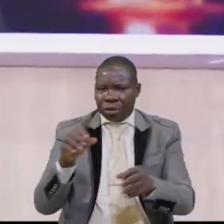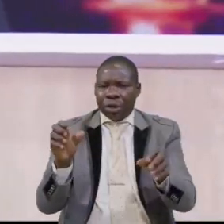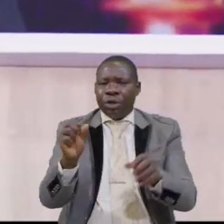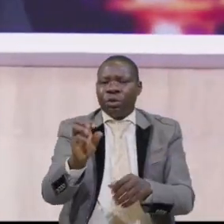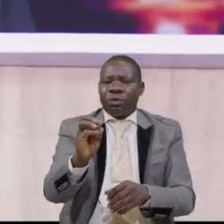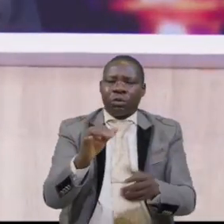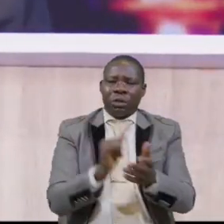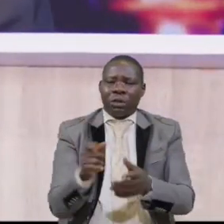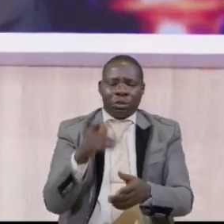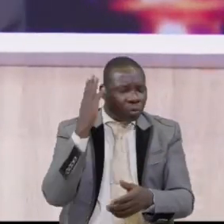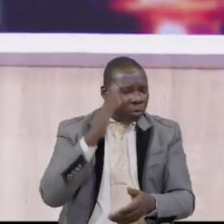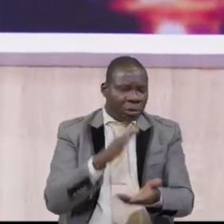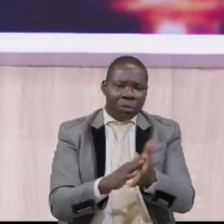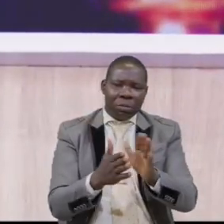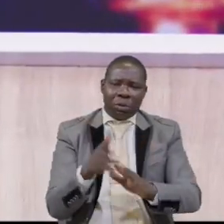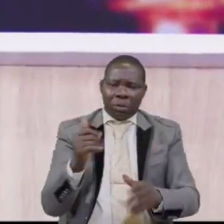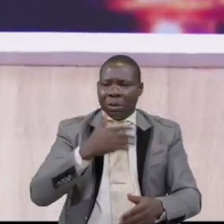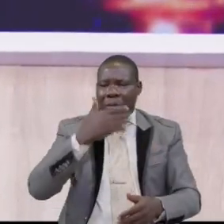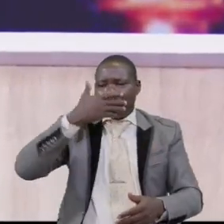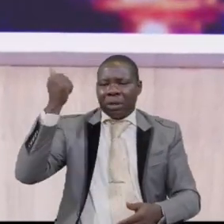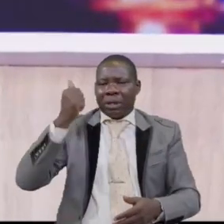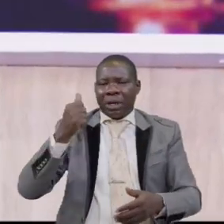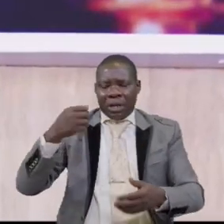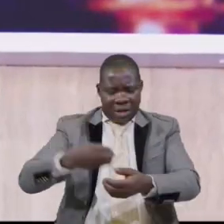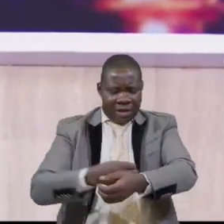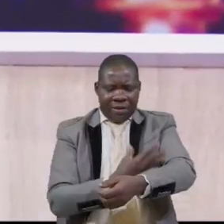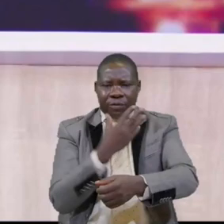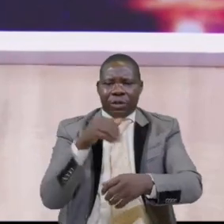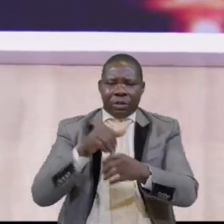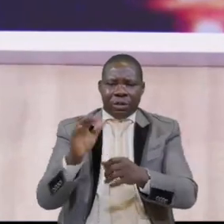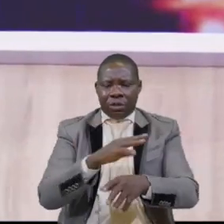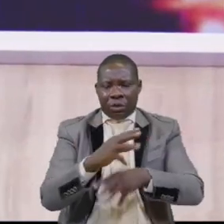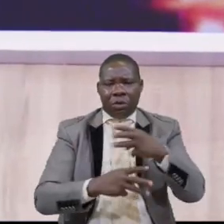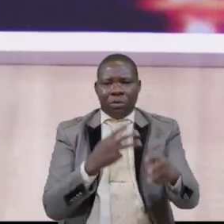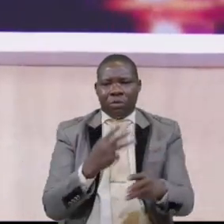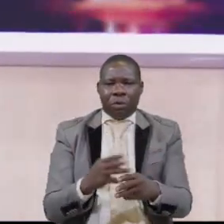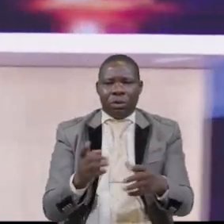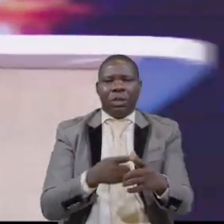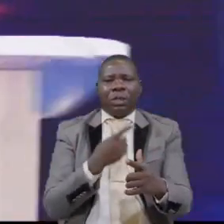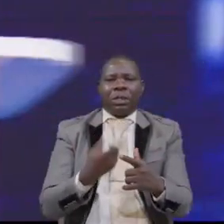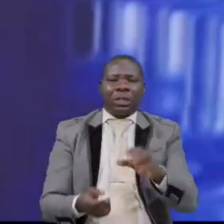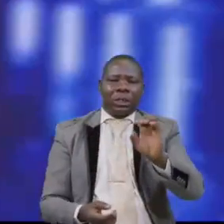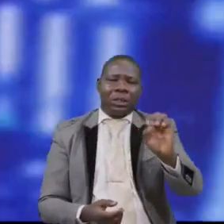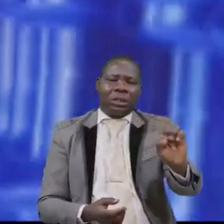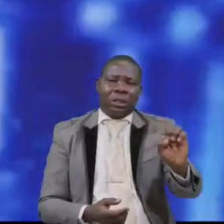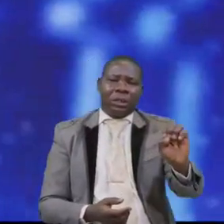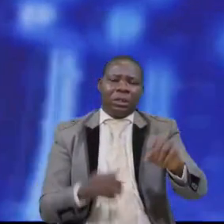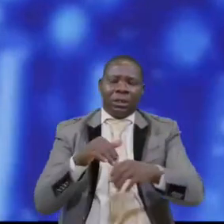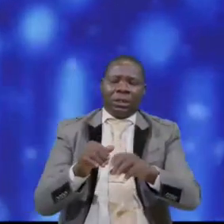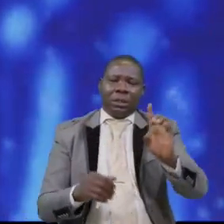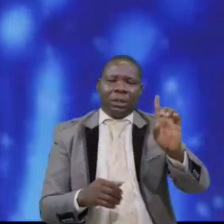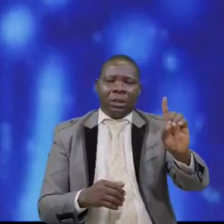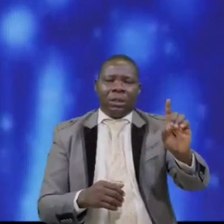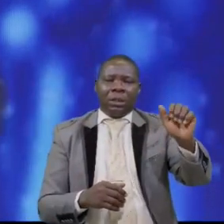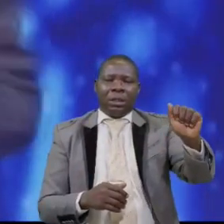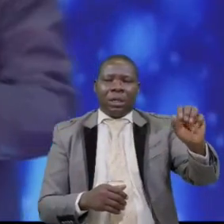tu deviennes une meilleure influence dans ton monde. Ensuite, le E,